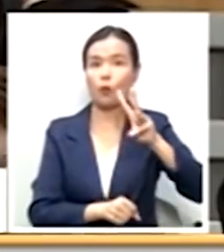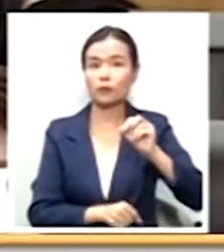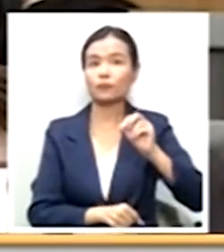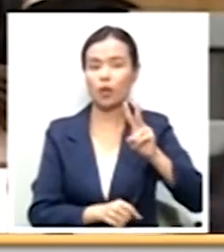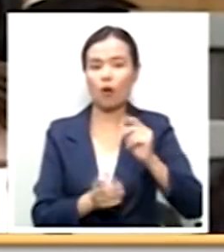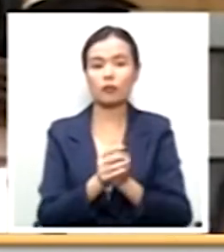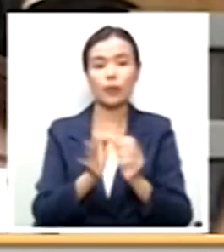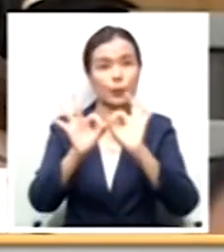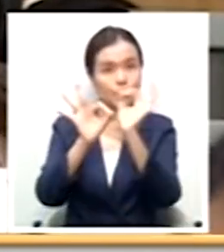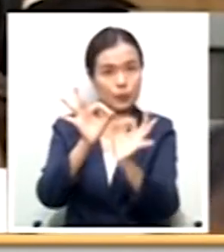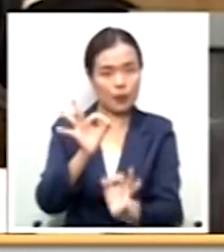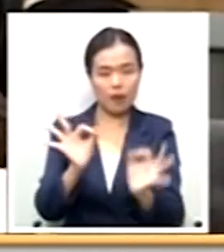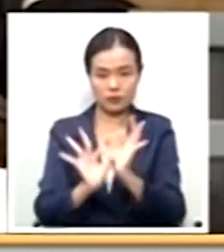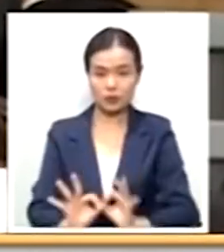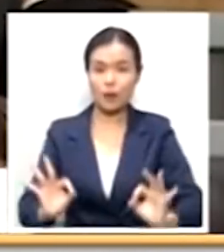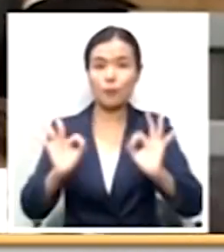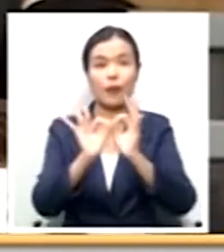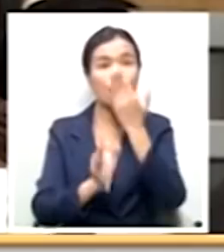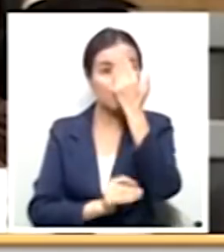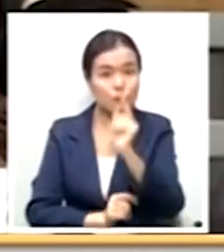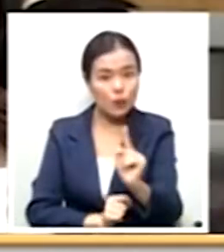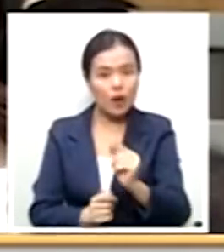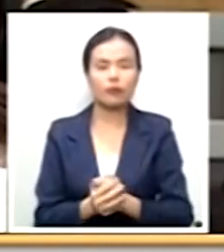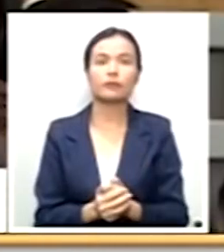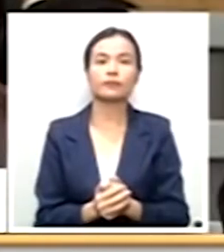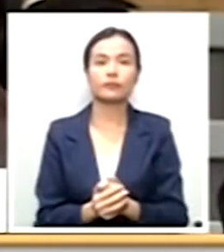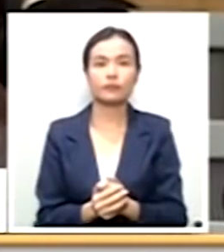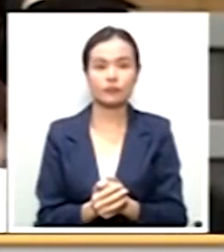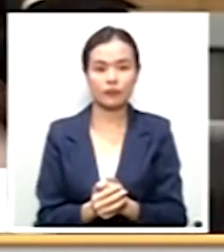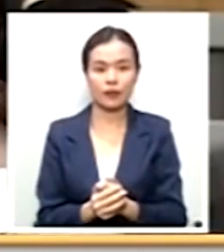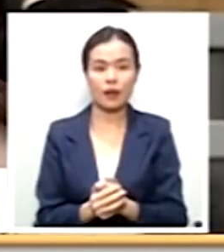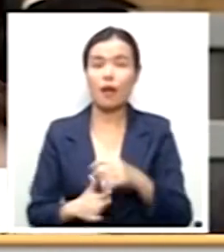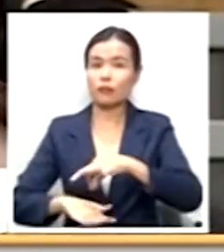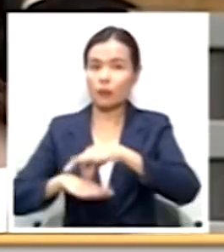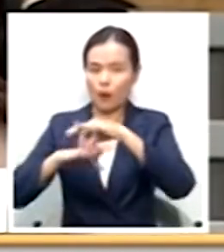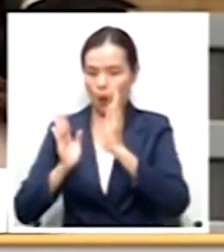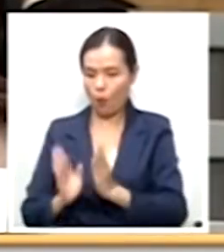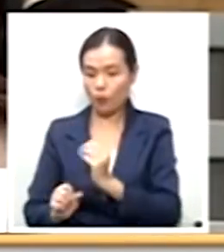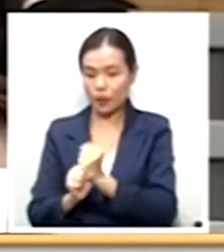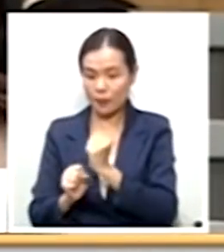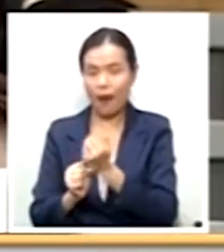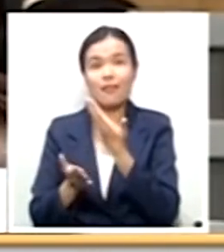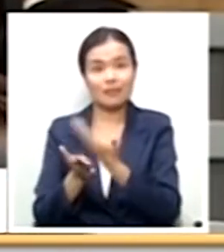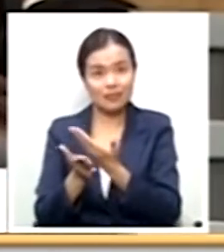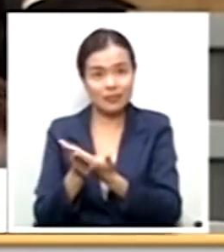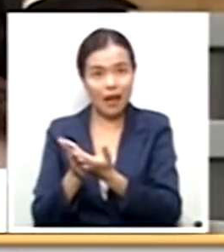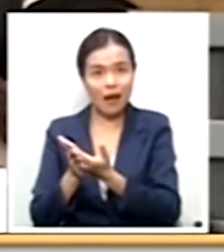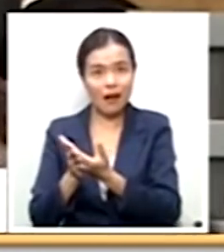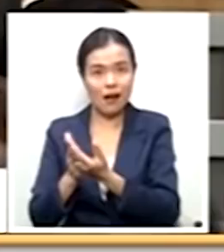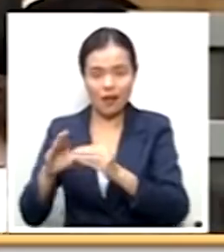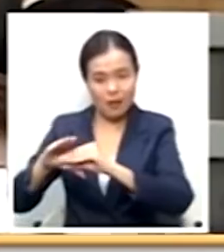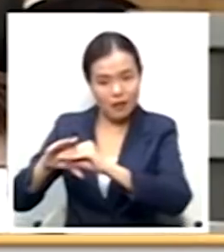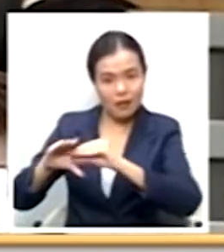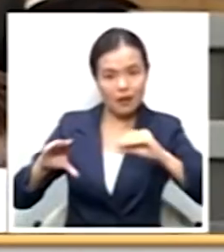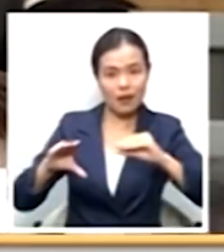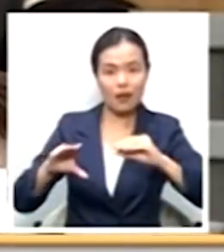จความสำคัญของพระราชกำหนดฉบับนี้ก็คือให้โอนบรรดาอัตรากำลังพลและงบประมาณบางส่วนของกองทัพบก